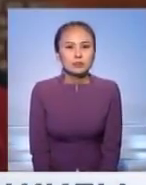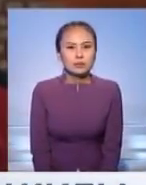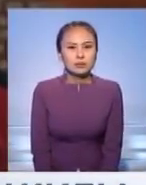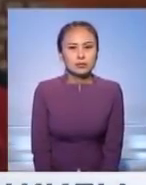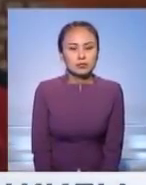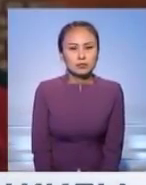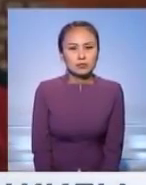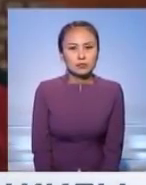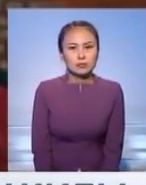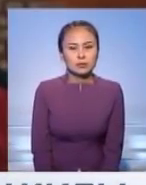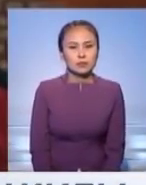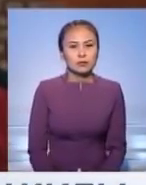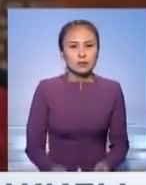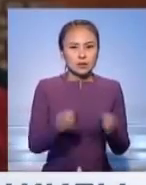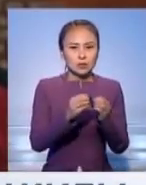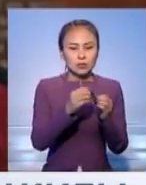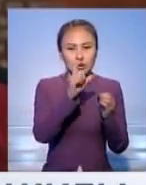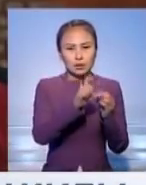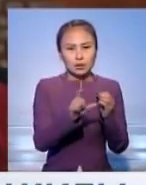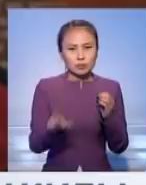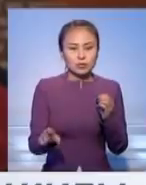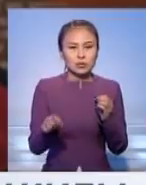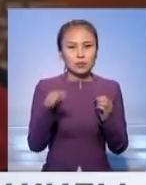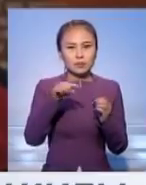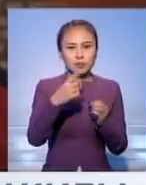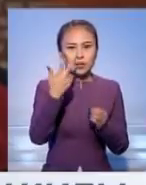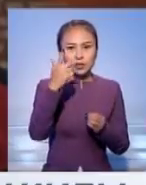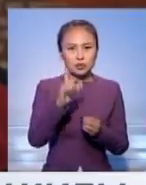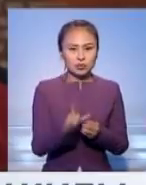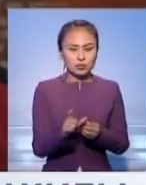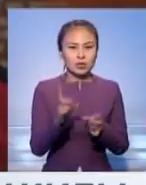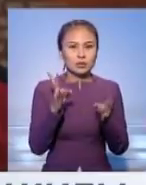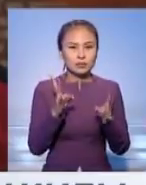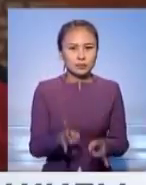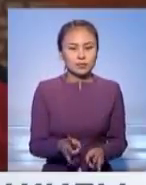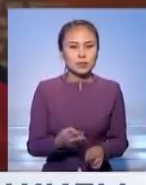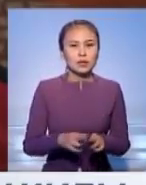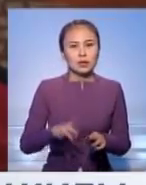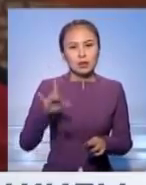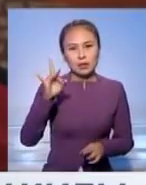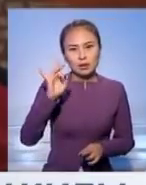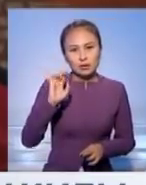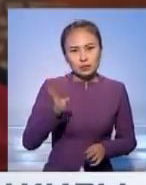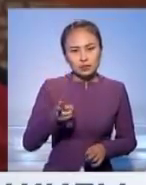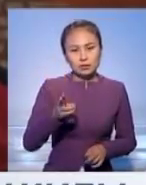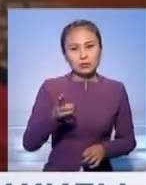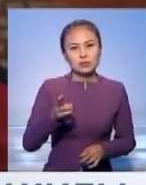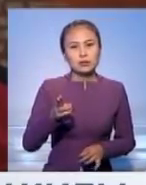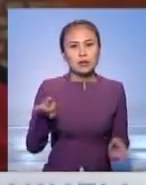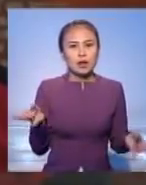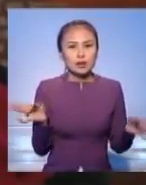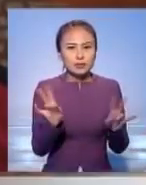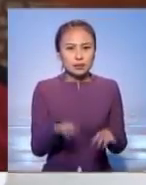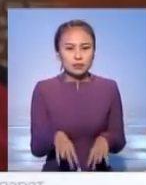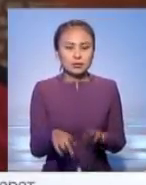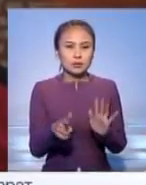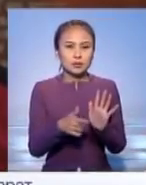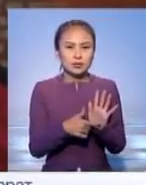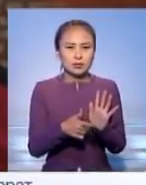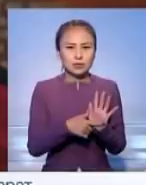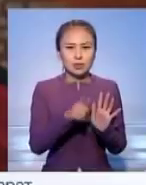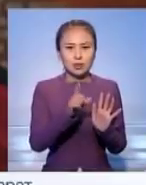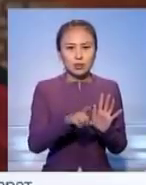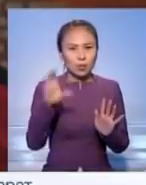10 адамның ішінен 3-і жарақат алған Қазақстан Республикасының азаматы, қалғандары 7 адам